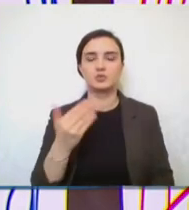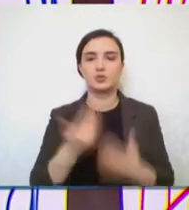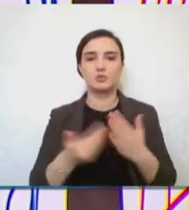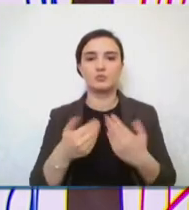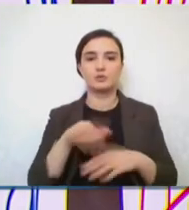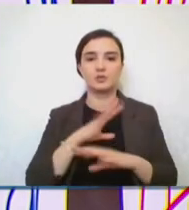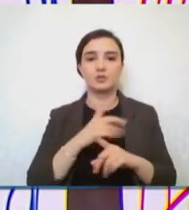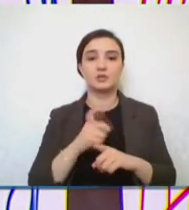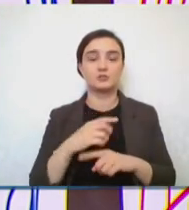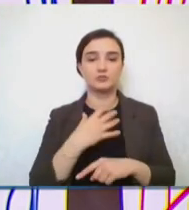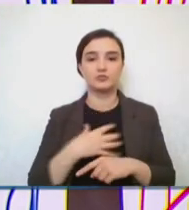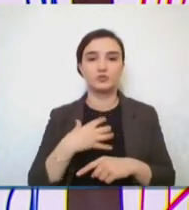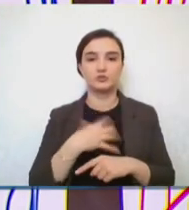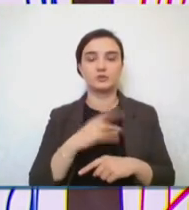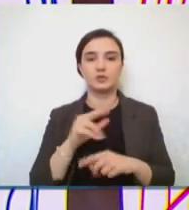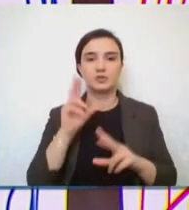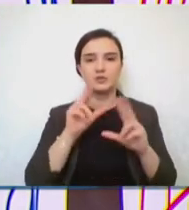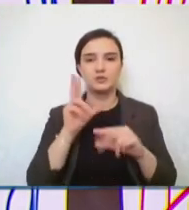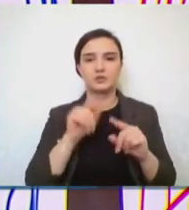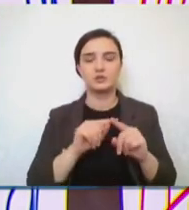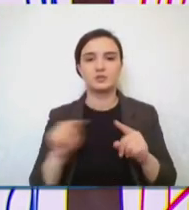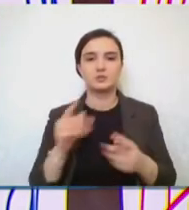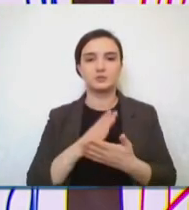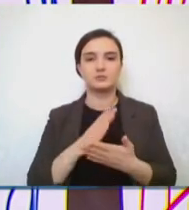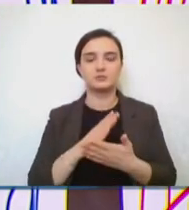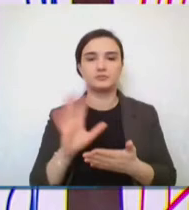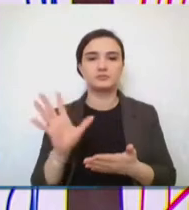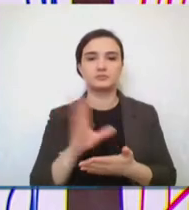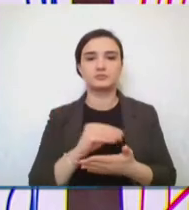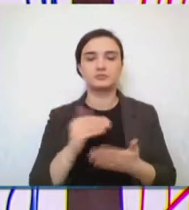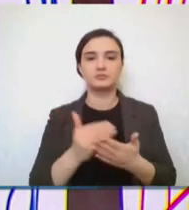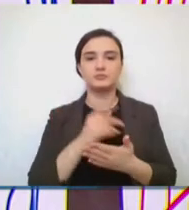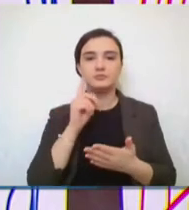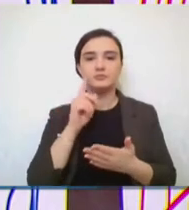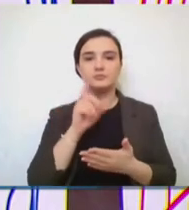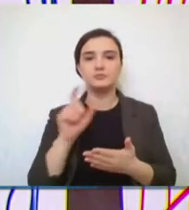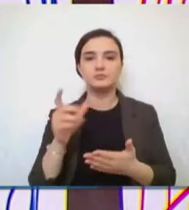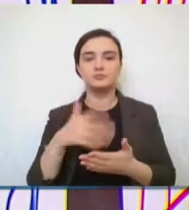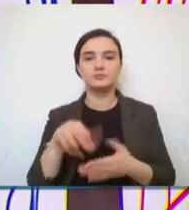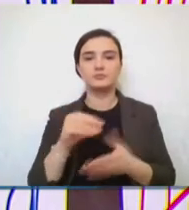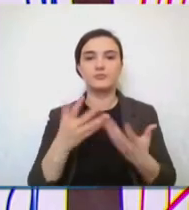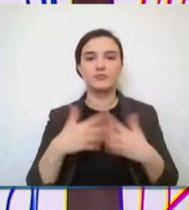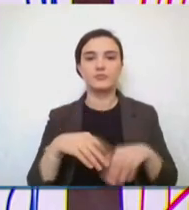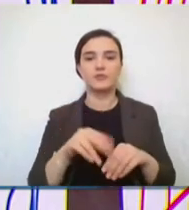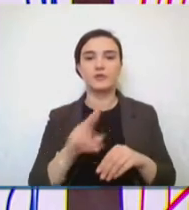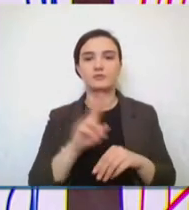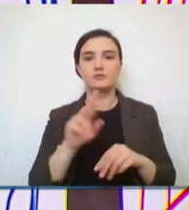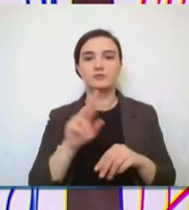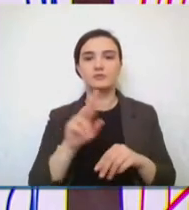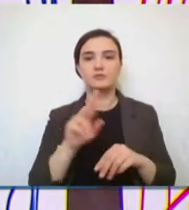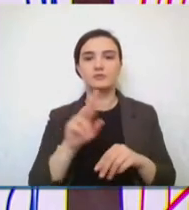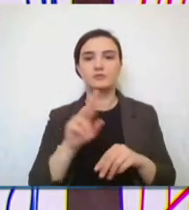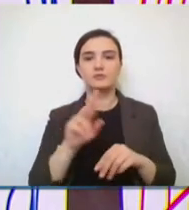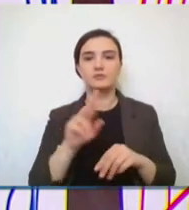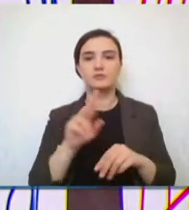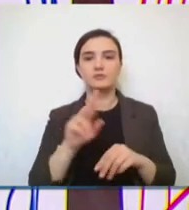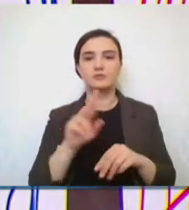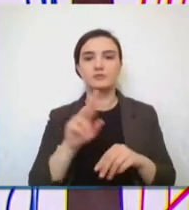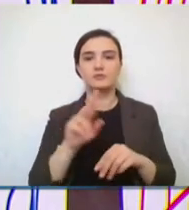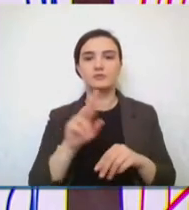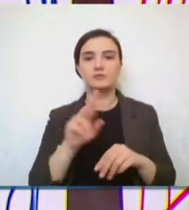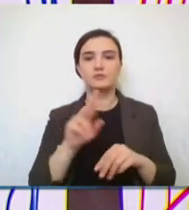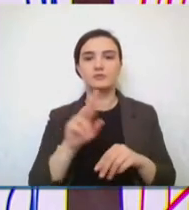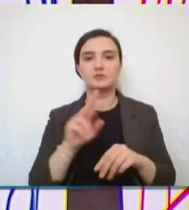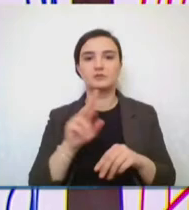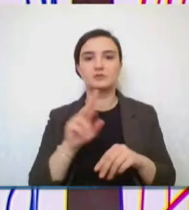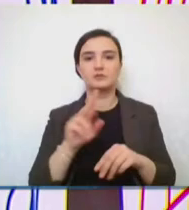მნიშვნელოვანია და გასათვალისწინებელია ყველა იმ ახალგაზრდის ოჯახისათვის, ვინც აი ამ კითხვით მოგმართავს, იმიტომ რომ ბევრი გვეკითხება და